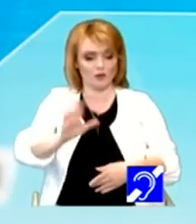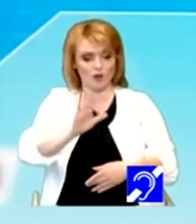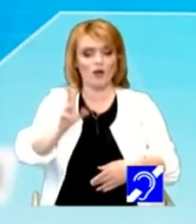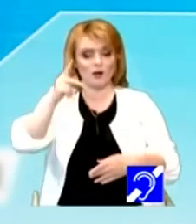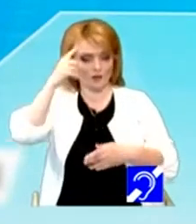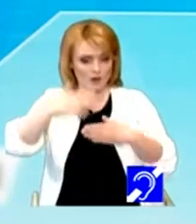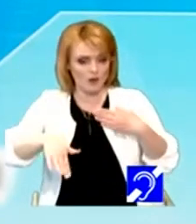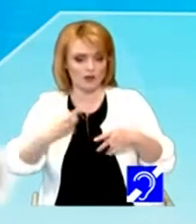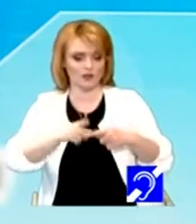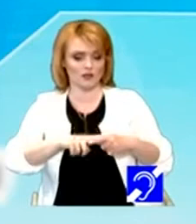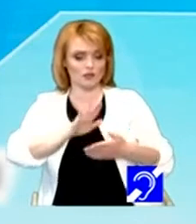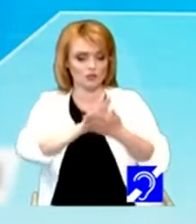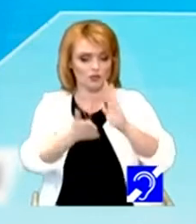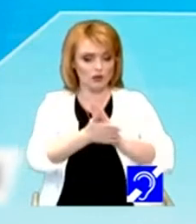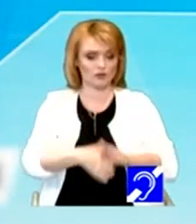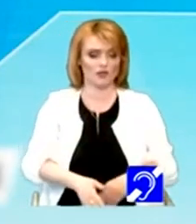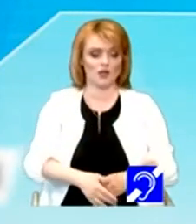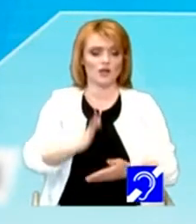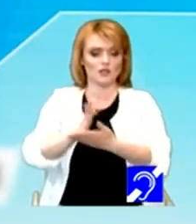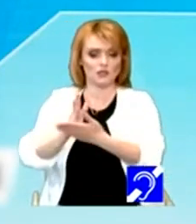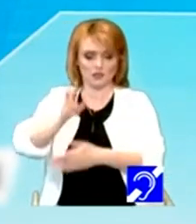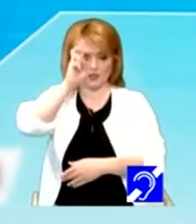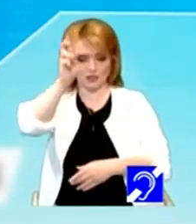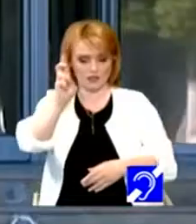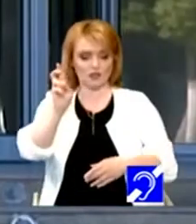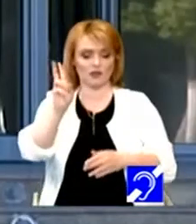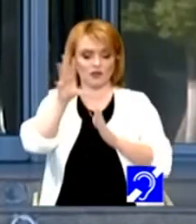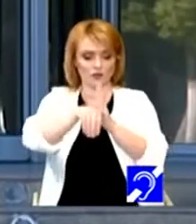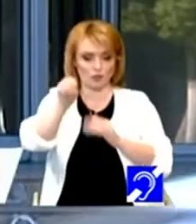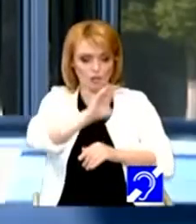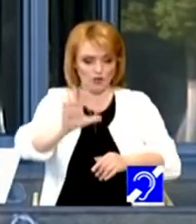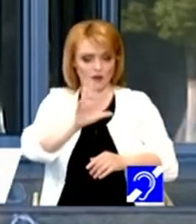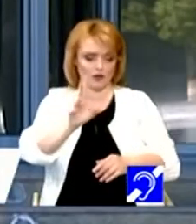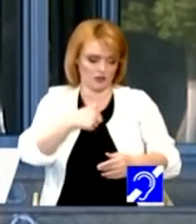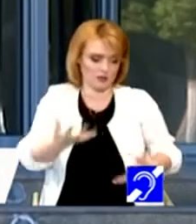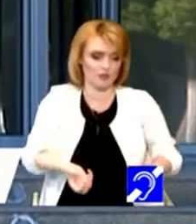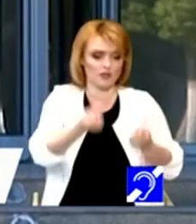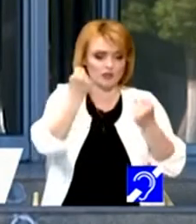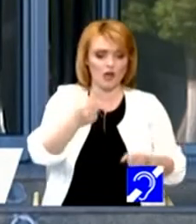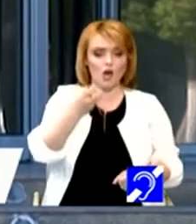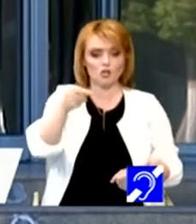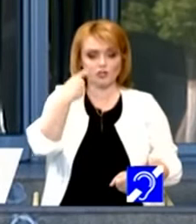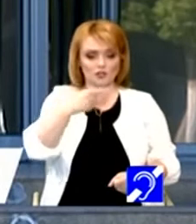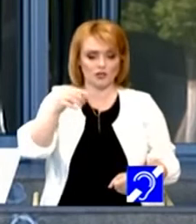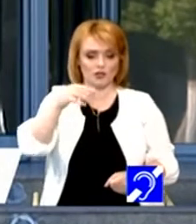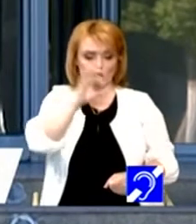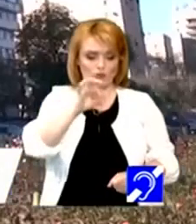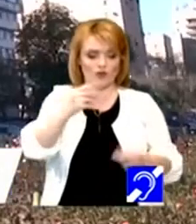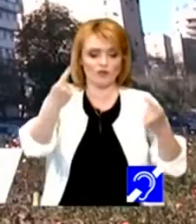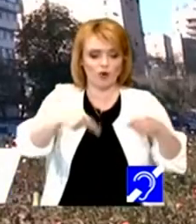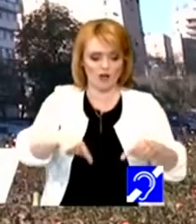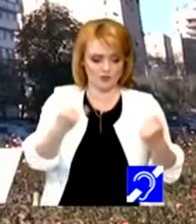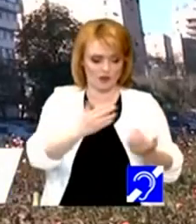înțelege lucrurile astea, sunt țările membre ale Uniunii Europene la nivel bilateral. Președintele Parlamentului a vorbit și despre inflația prin care